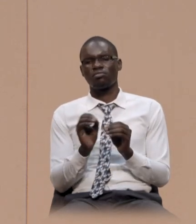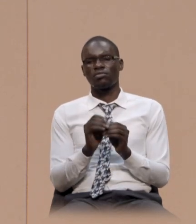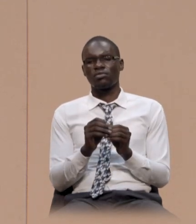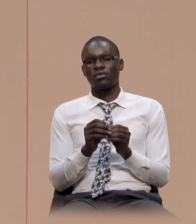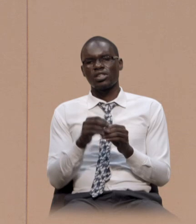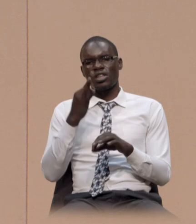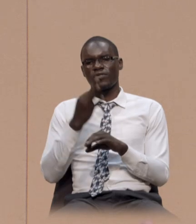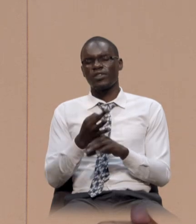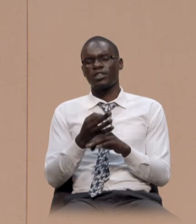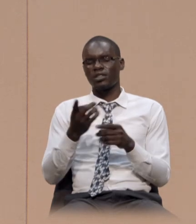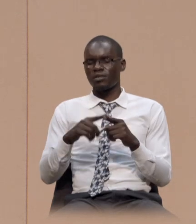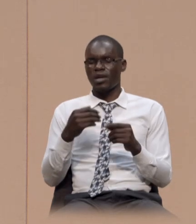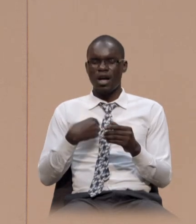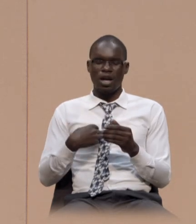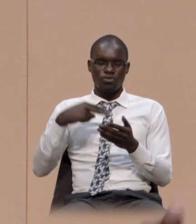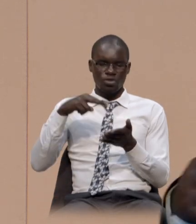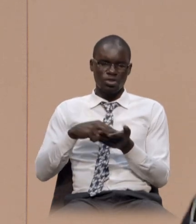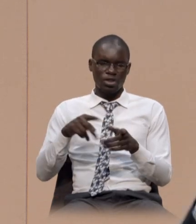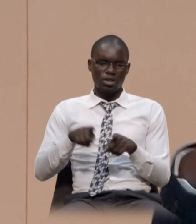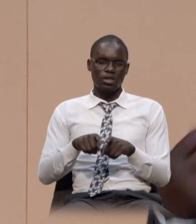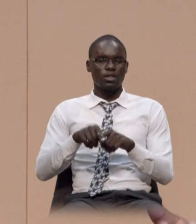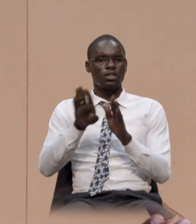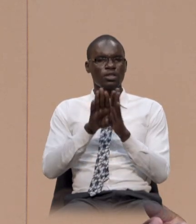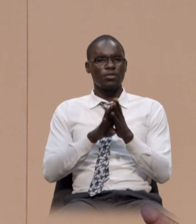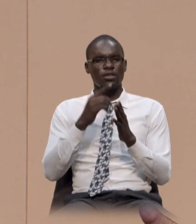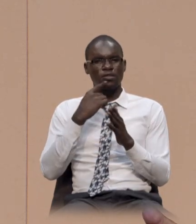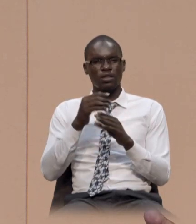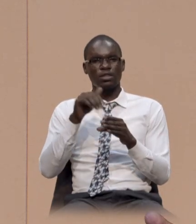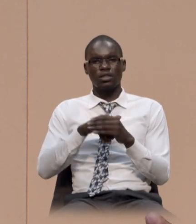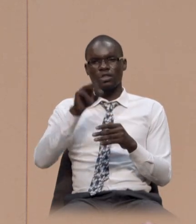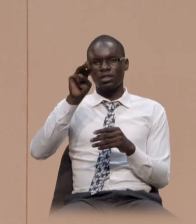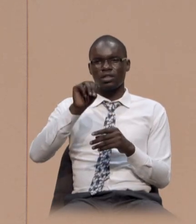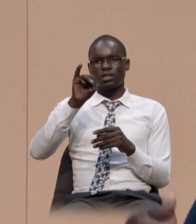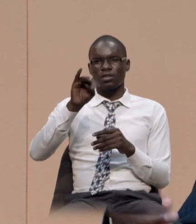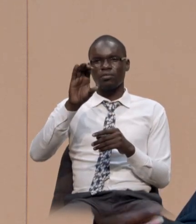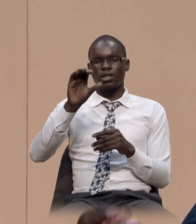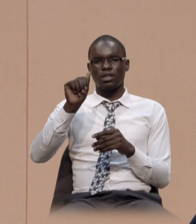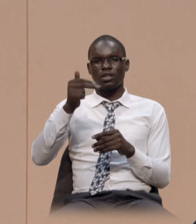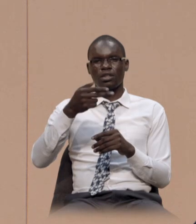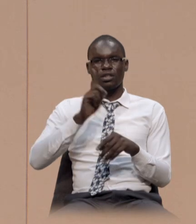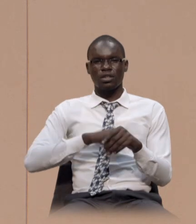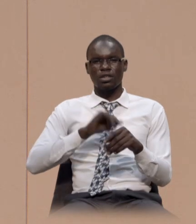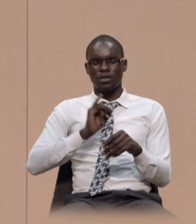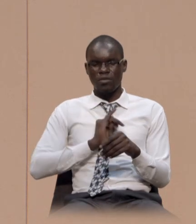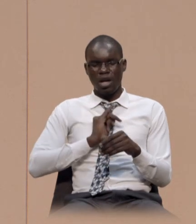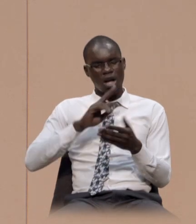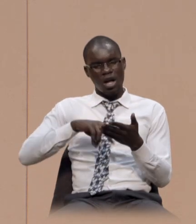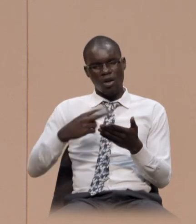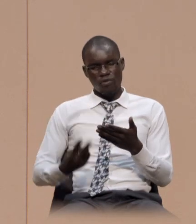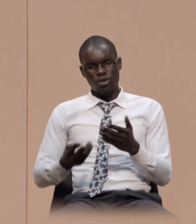wewe amuka, chitingize. Hata Biblia inasema katika kitabu cha Mika, inasema hata nikianguka adui